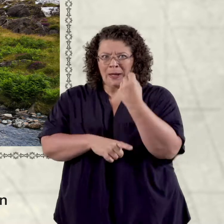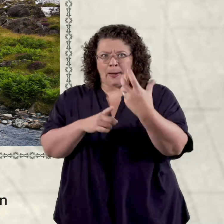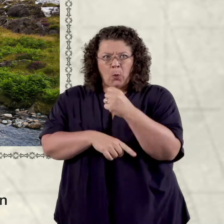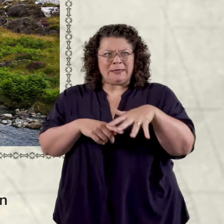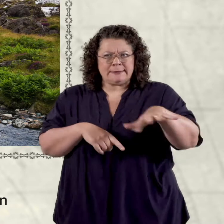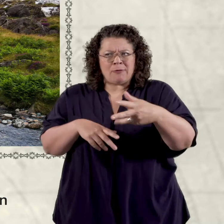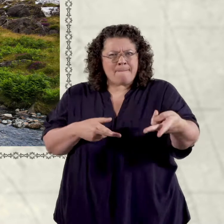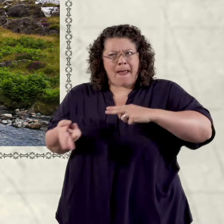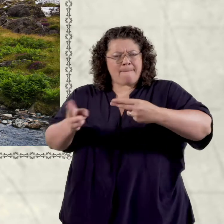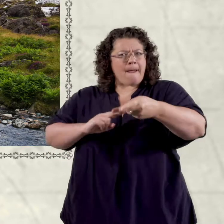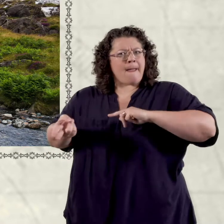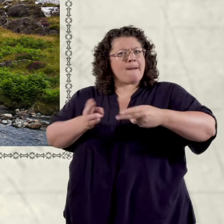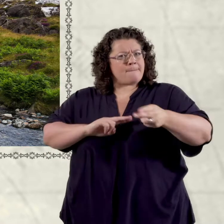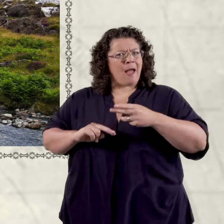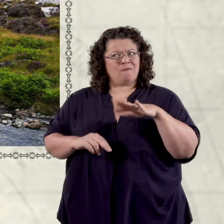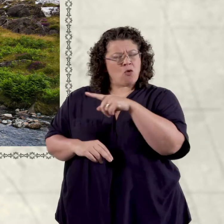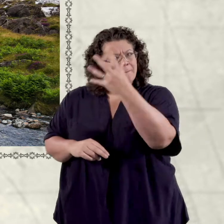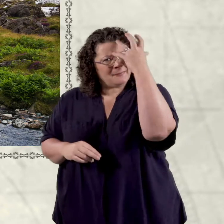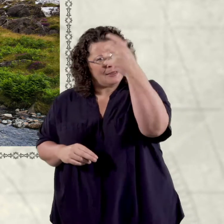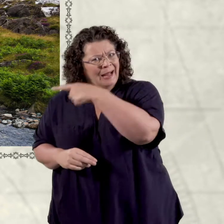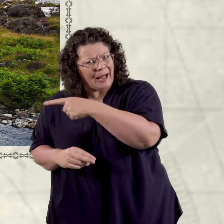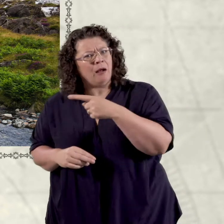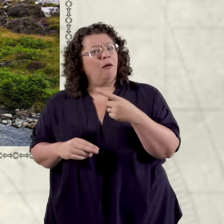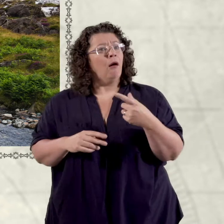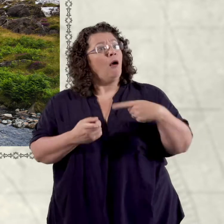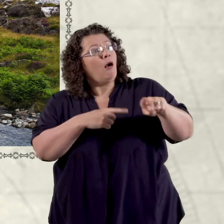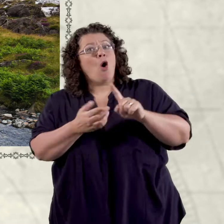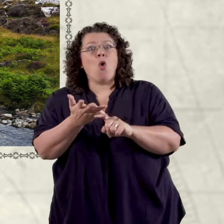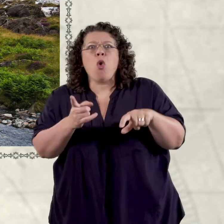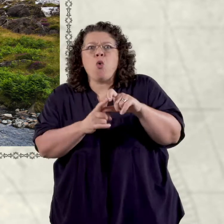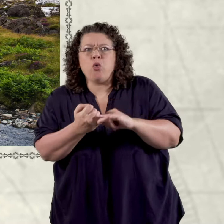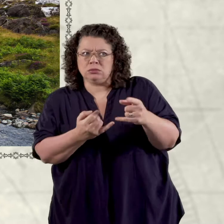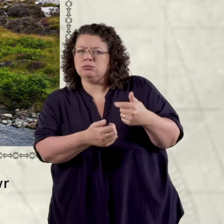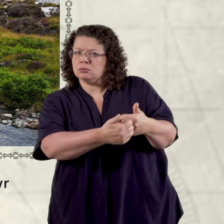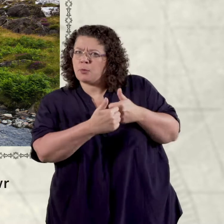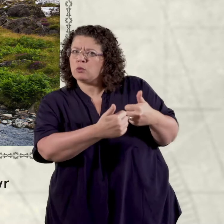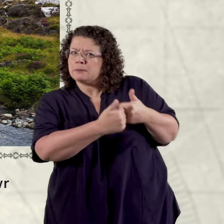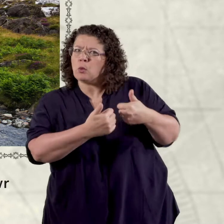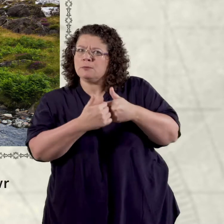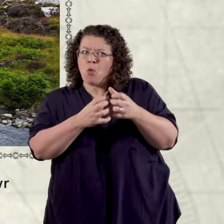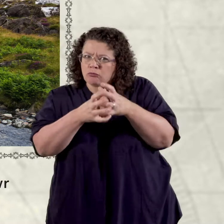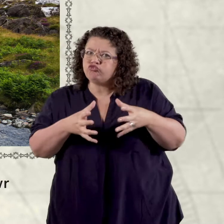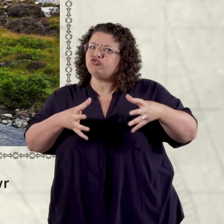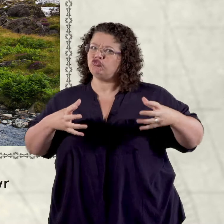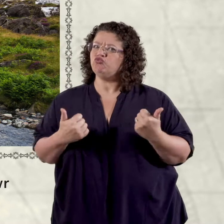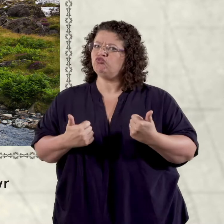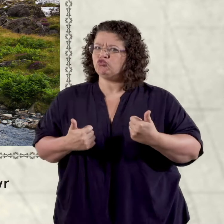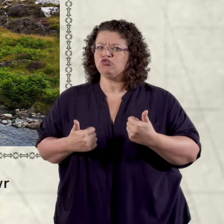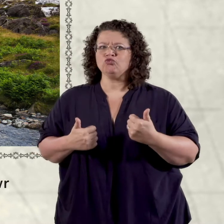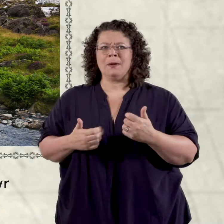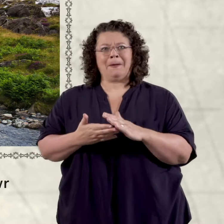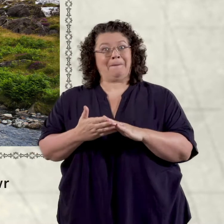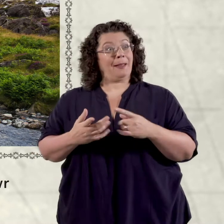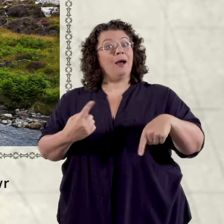ôl oddi ar y brenin ac yn ennill cefnogaeth arweinwyr eraill yng Nghymru. Roedd gennau ddigon i roi'r